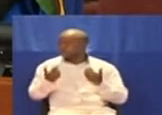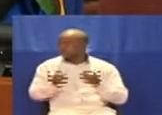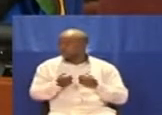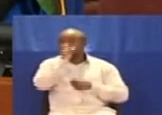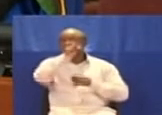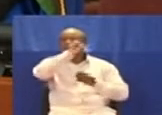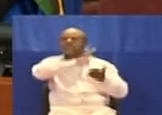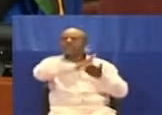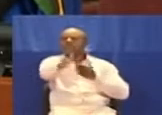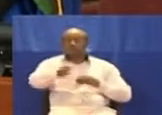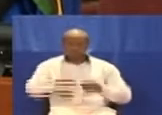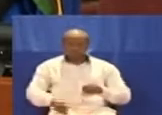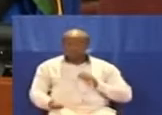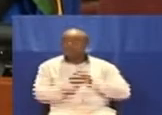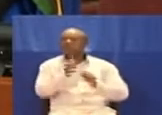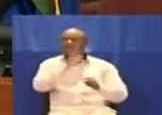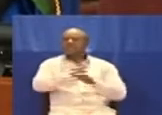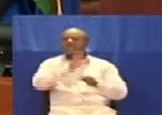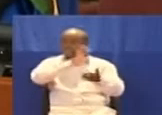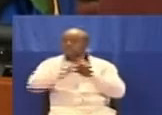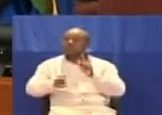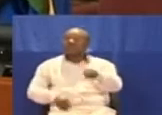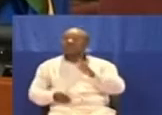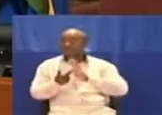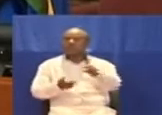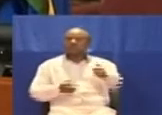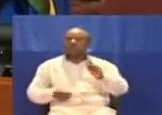ni mengi. Kwa mfano,